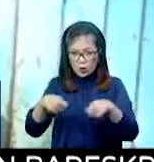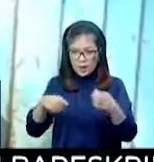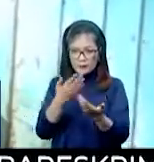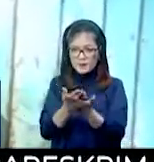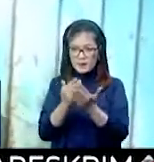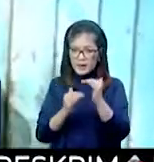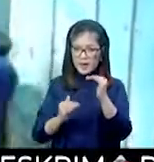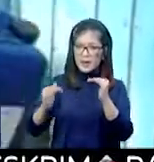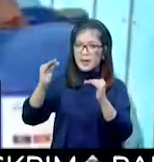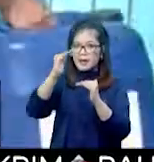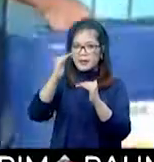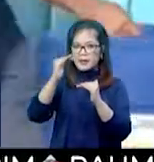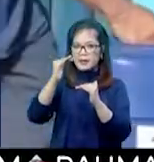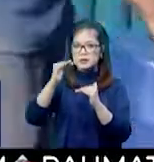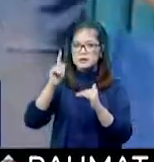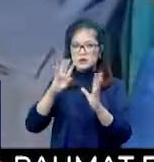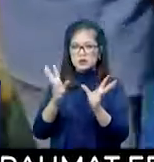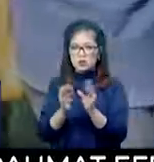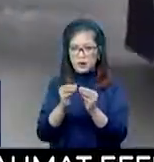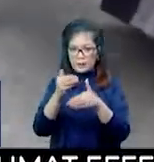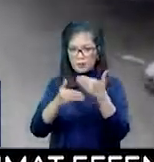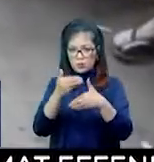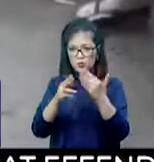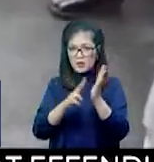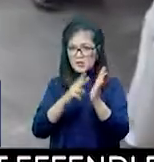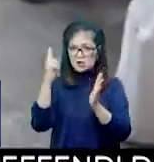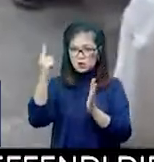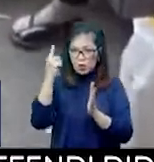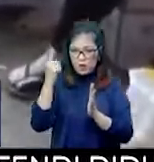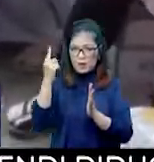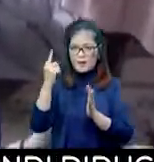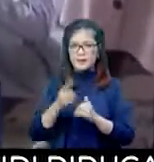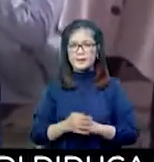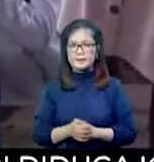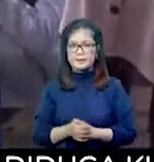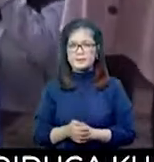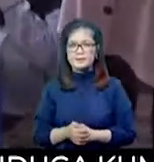memenuhi kebutuhan minyak goreng nasional. Dari